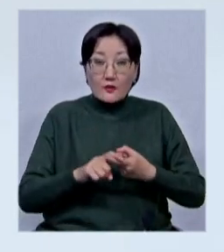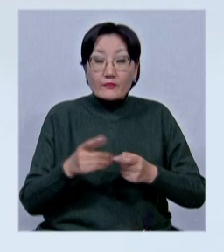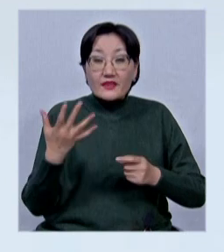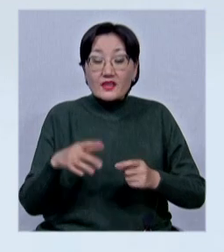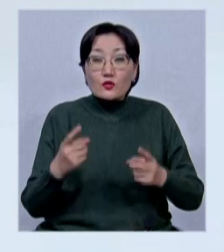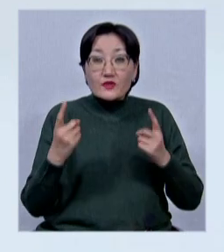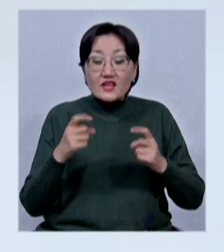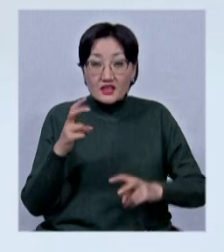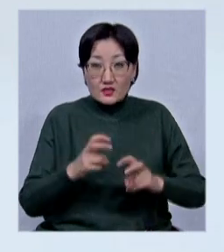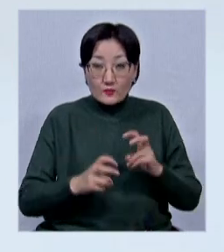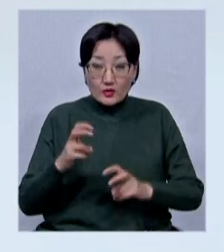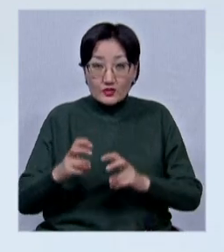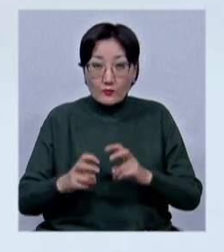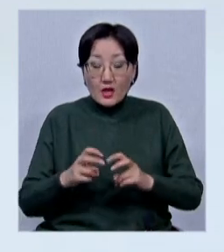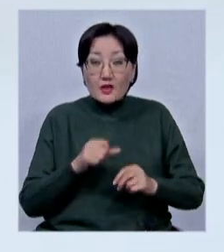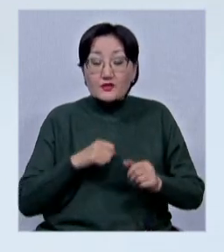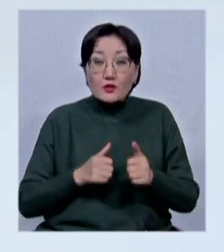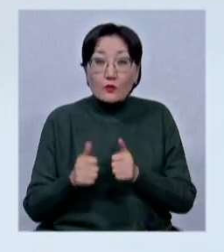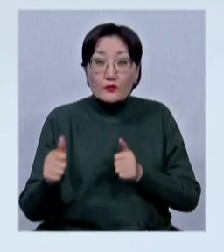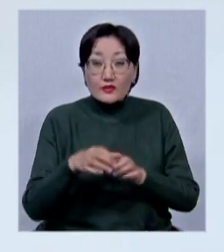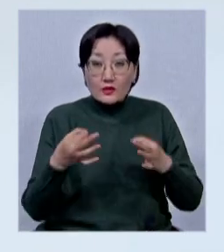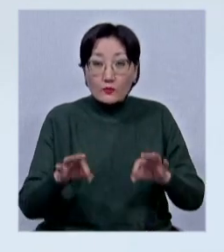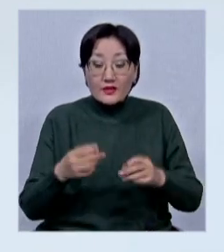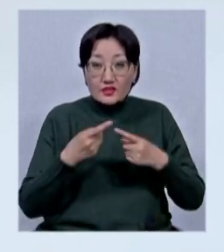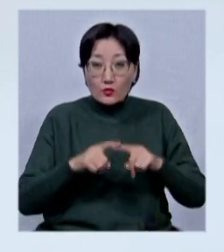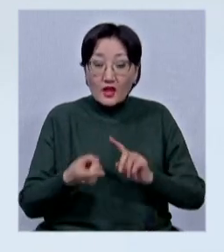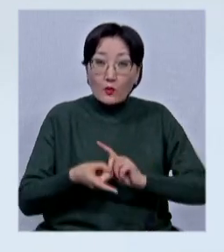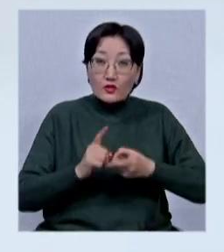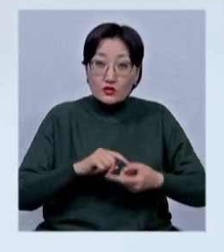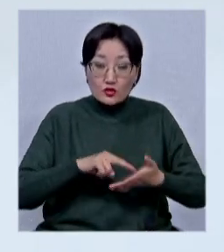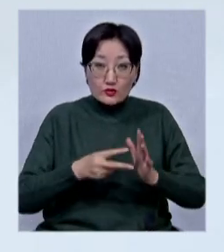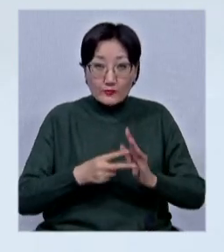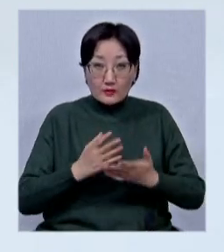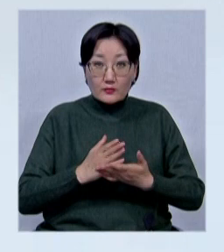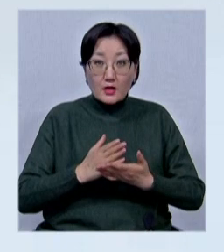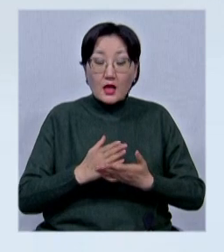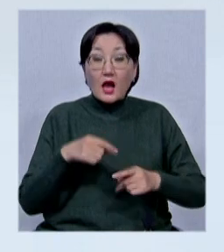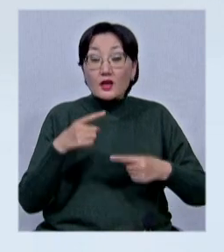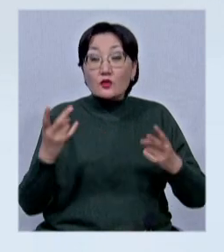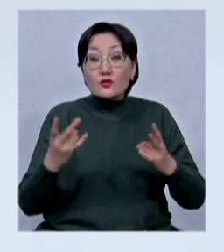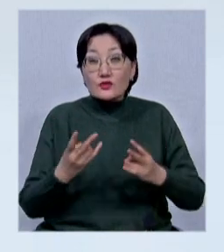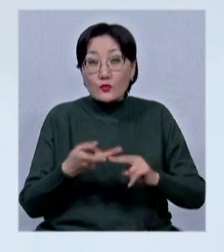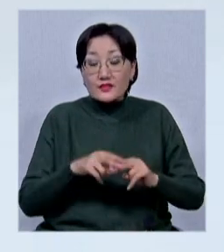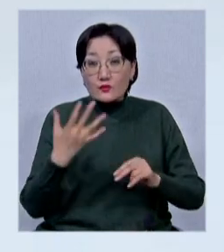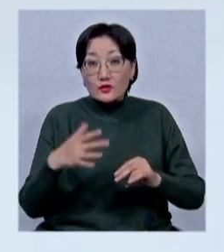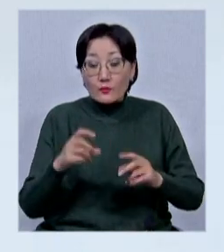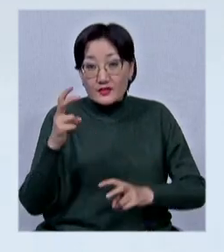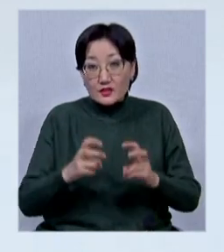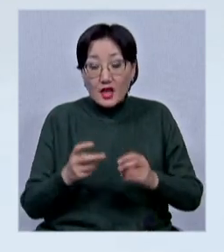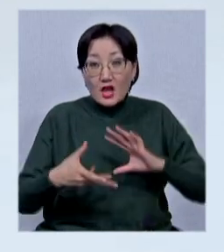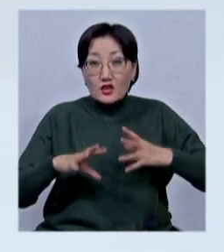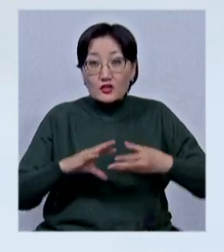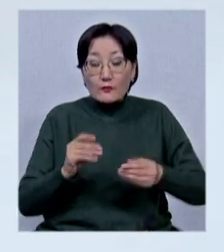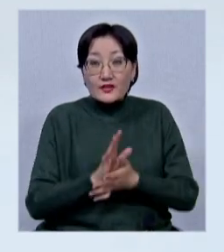ірі кәсіпорынды ең озық қолжетімді технологияларға ауыстыру жоспарланған. Айта кетерлік, осы 50 кәсіпорынға